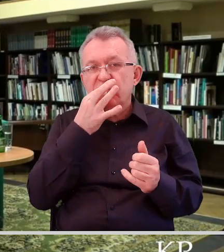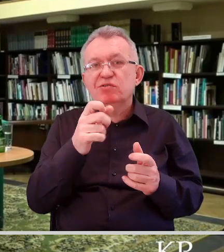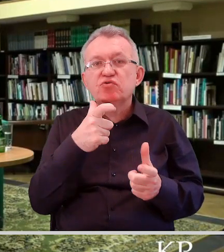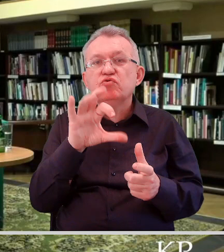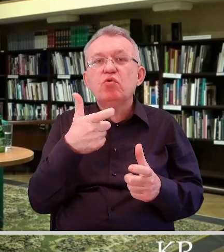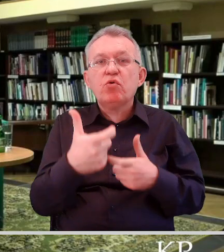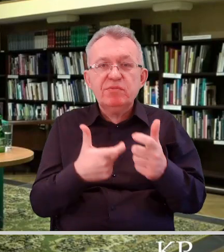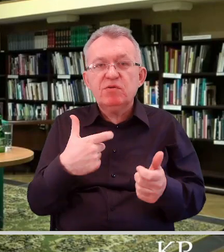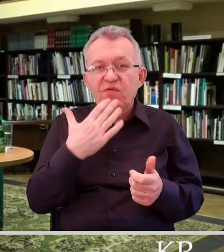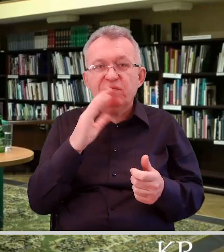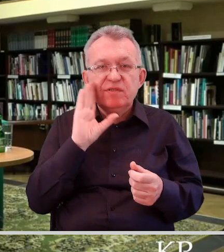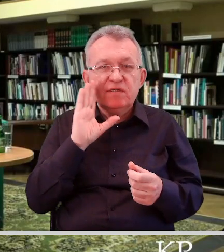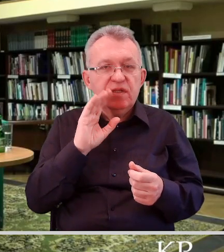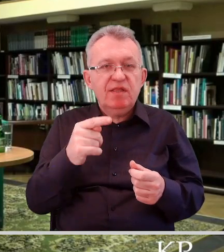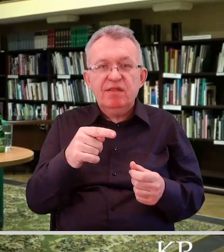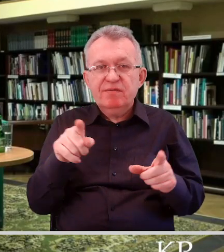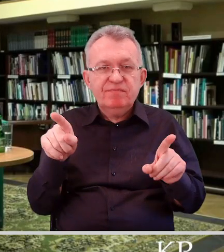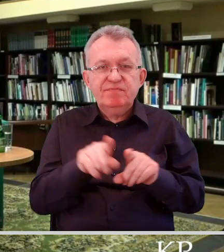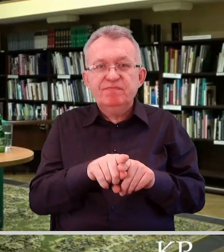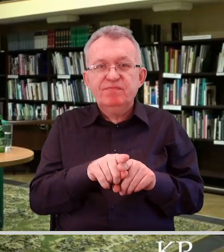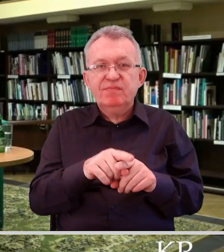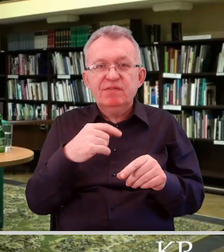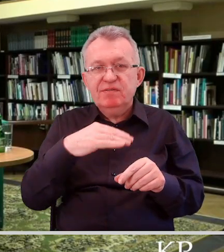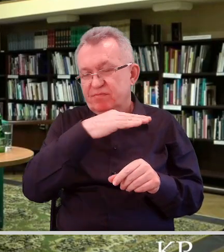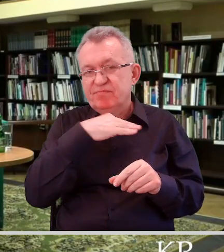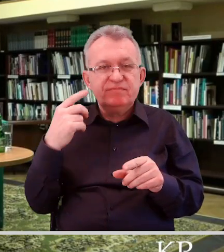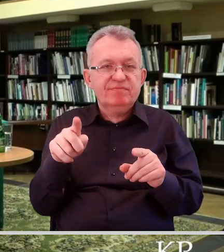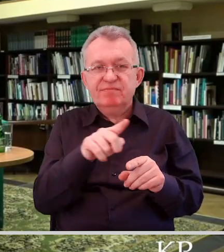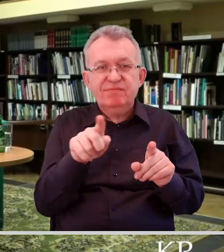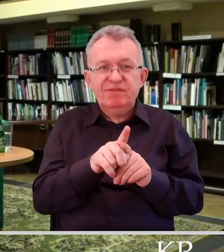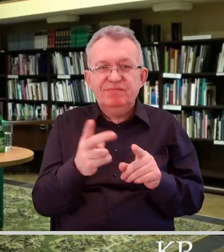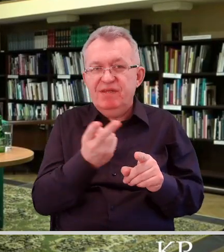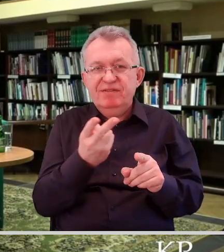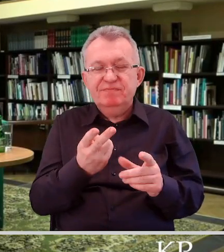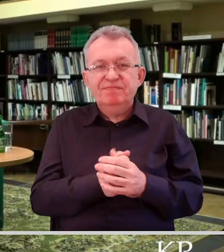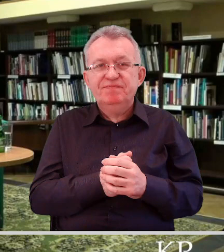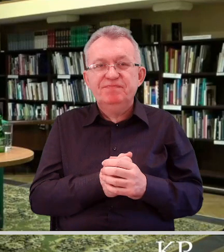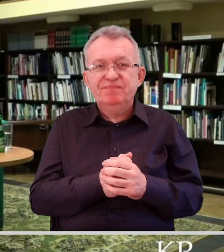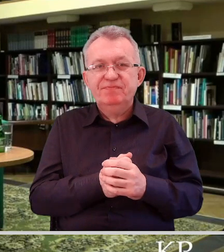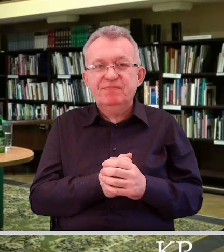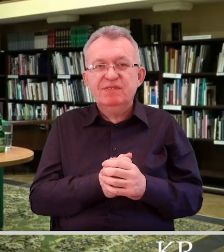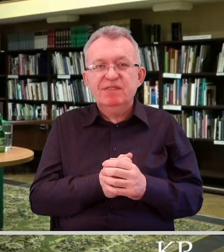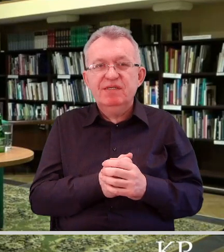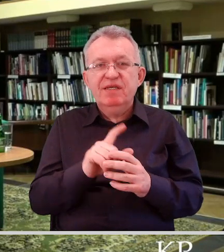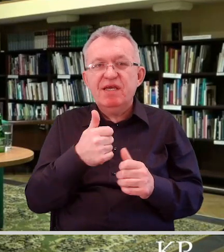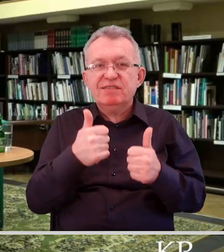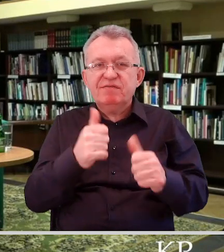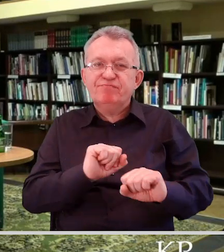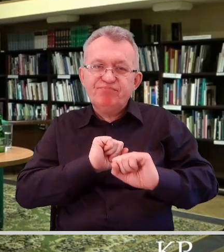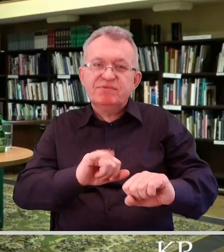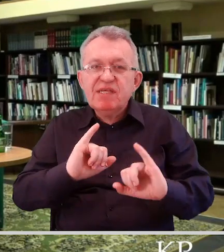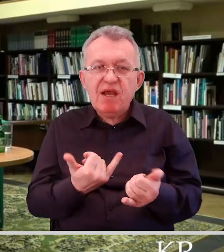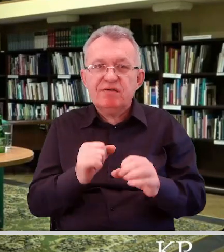to mówię, jesteśmy w tym samym po szyję. No właśnie, jak tutaj stawiać opór,